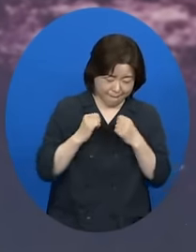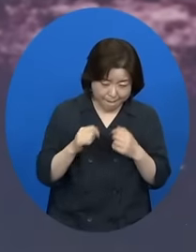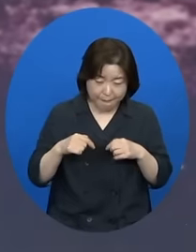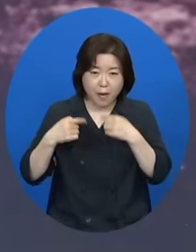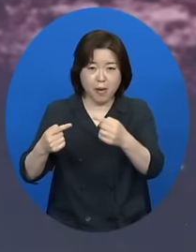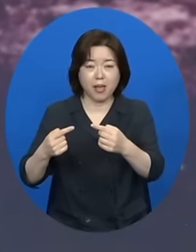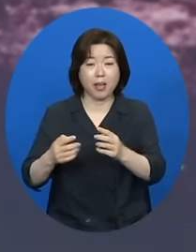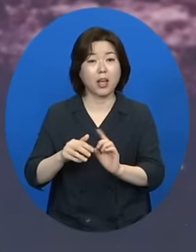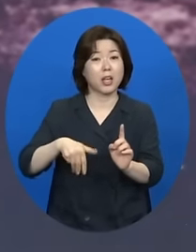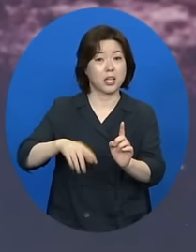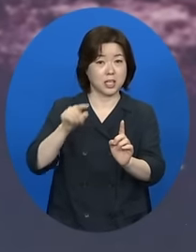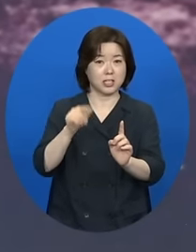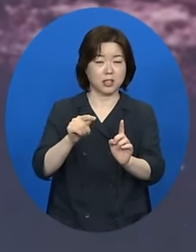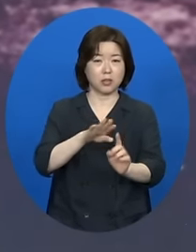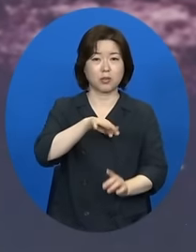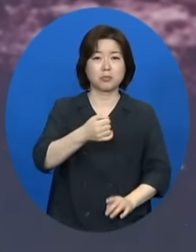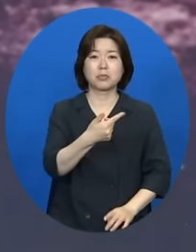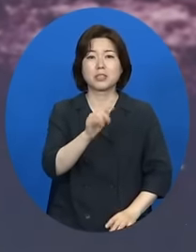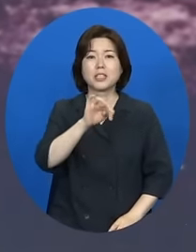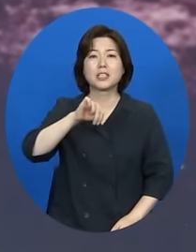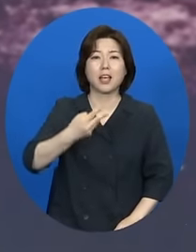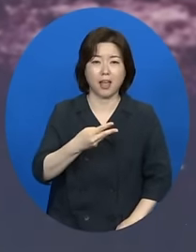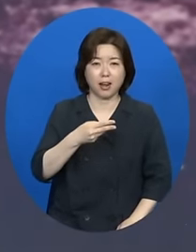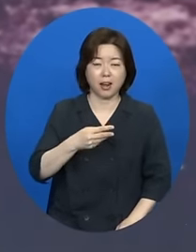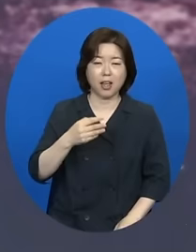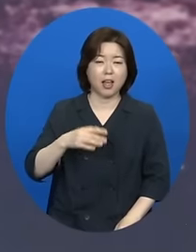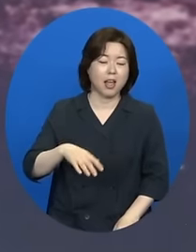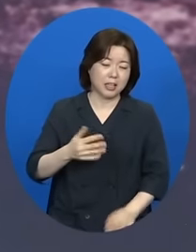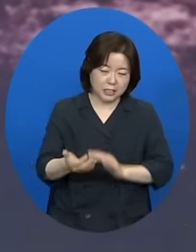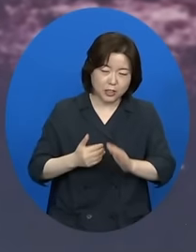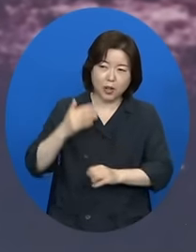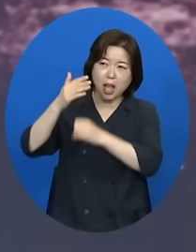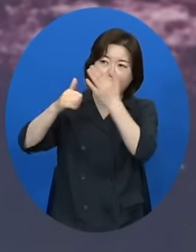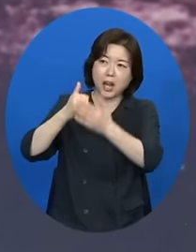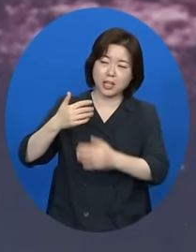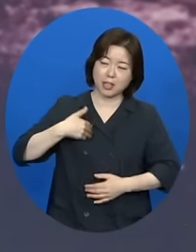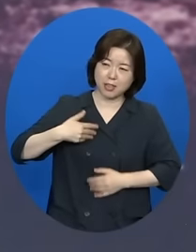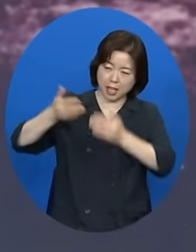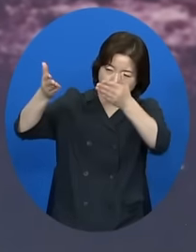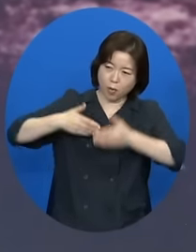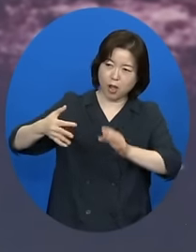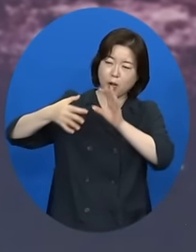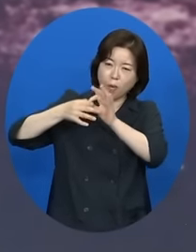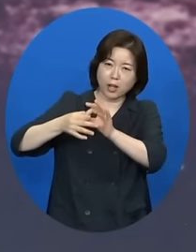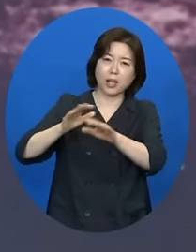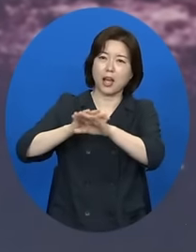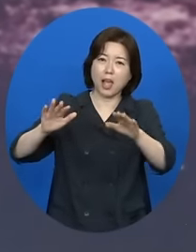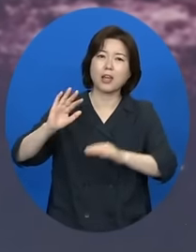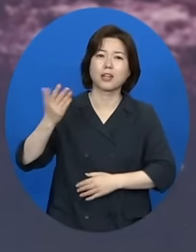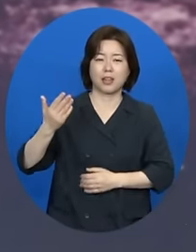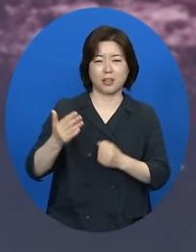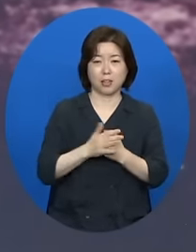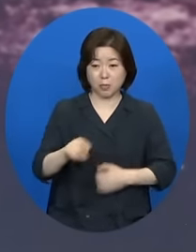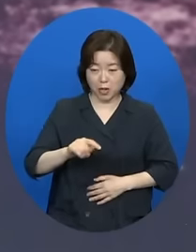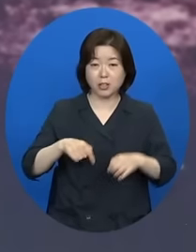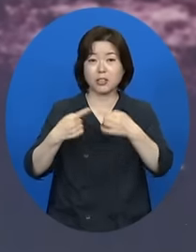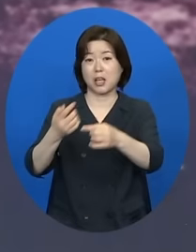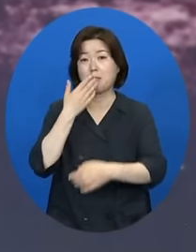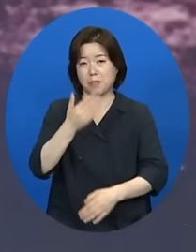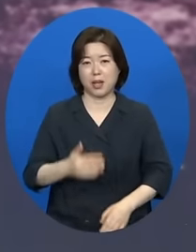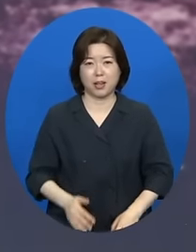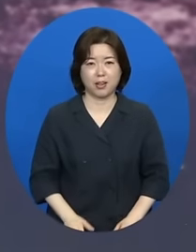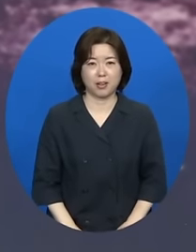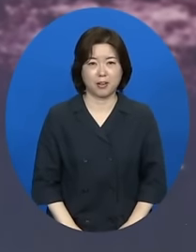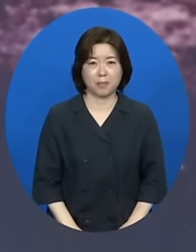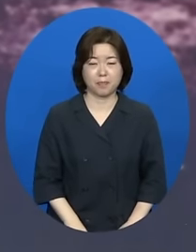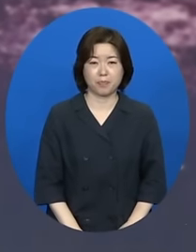1차적으로는 그것은 분일에서의 사건, 하나님과의 먼저 관계가 회복이 되어지고 변화된 것 때문에 일어난 사건입니다. 그러나 또한